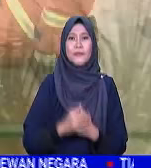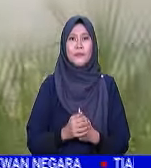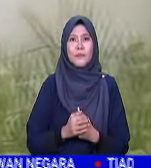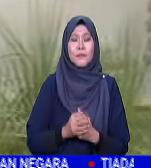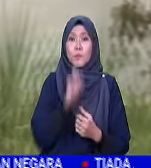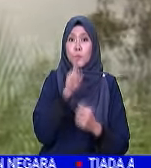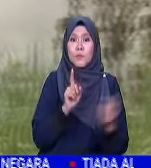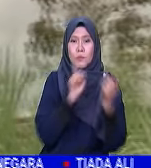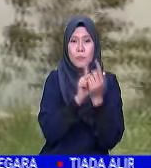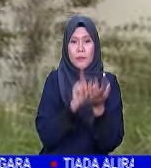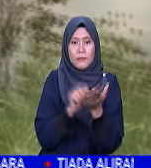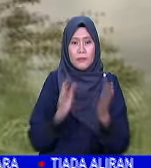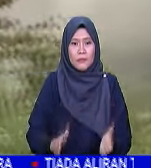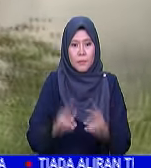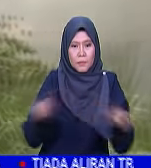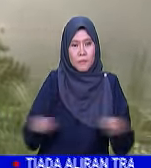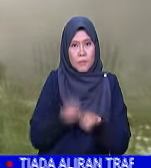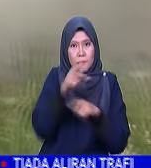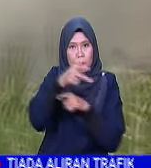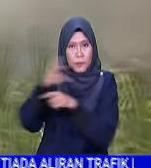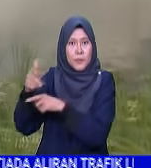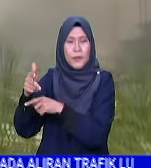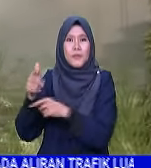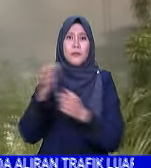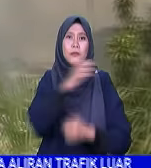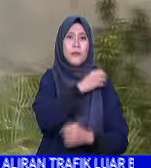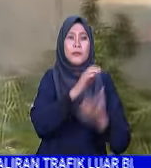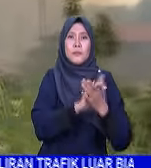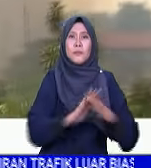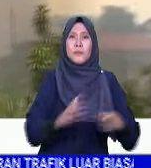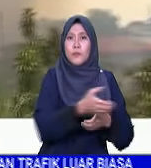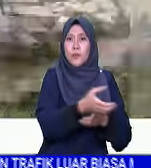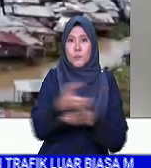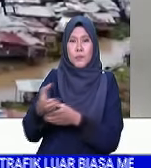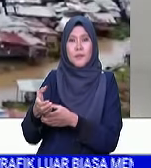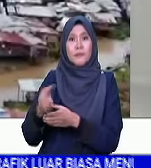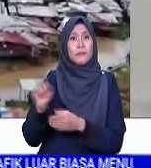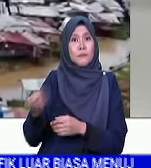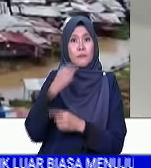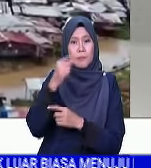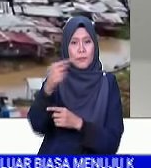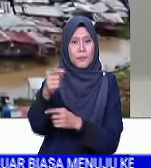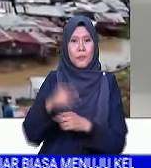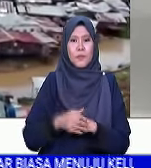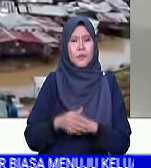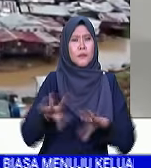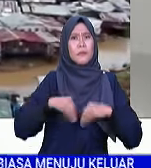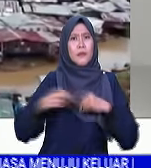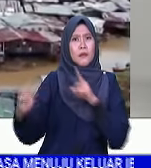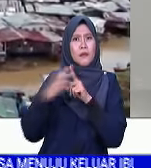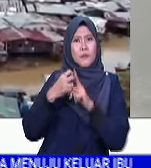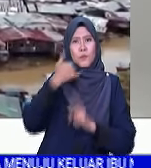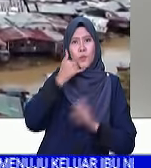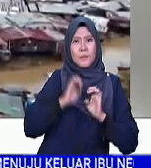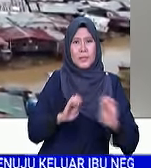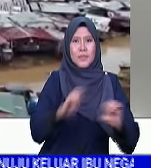Ketika ditemui media di lokasi kejadian, Ketua Balai Bomba dan Penyelamat Zon Tawau, Sukur Hatta berkata pihaknya menerima panggilan